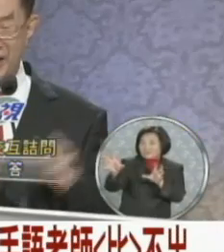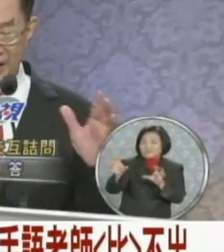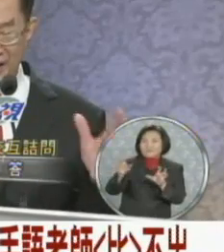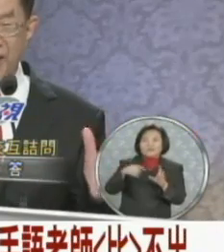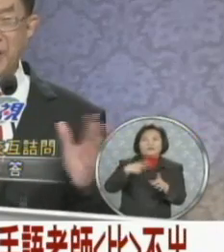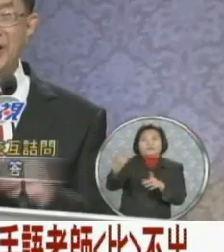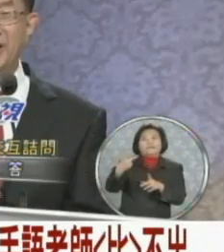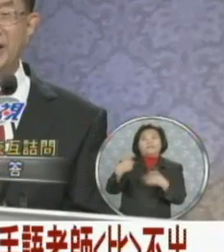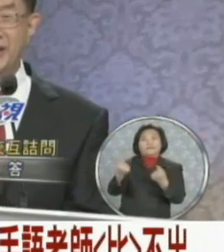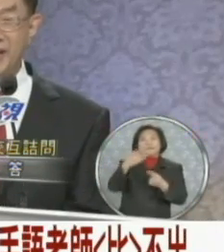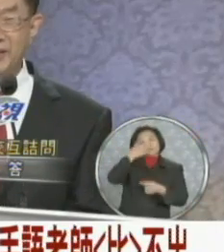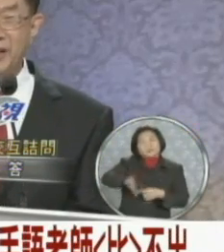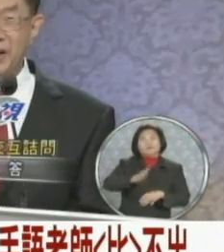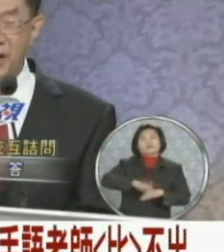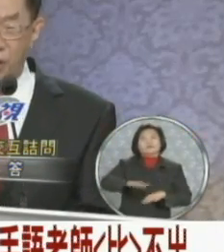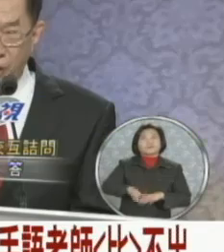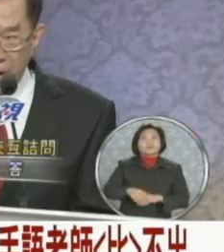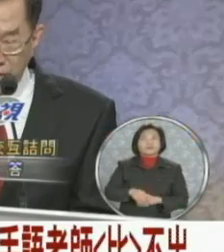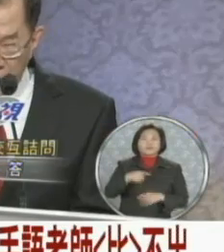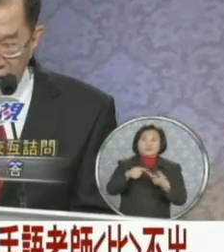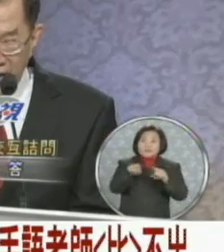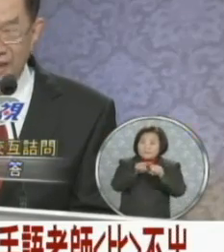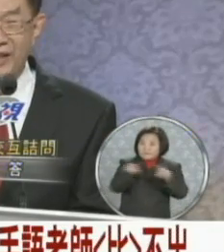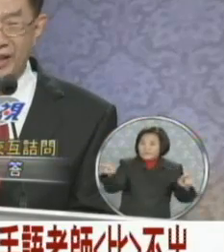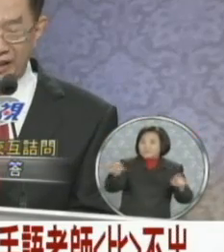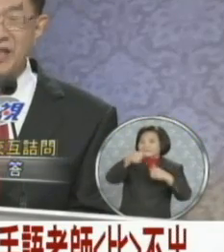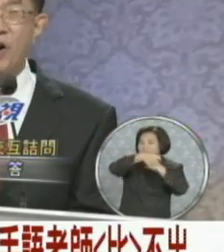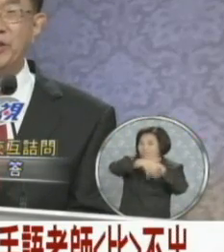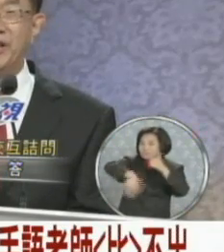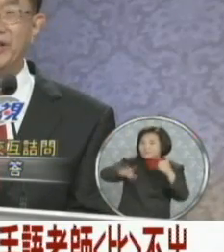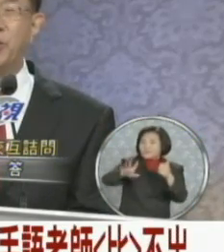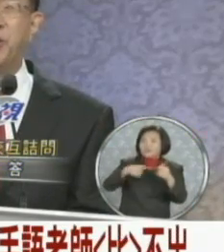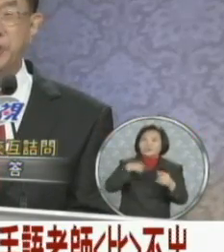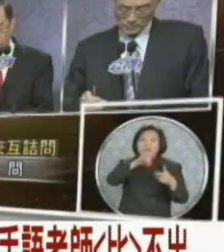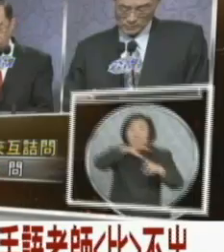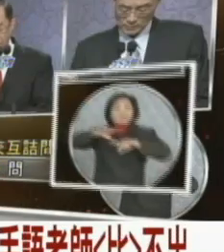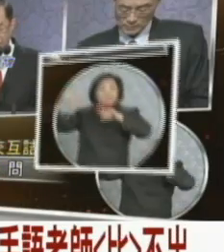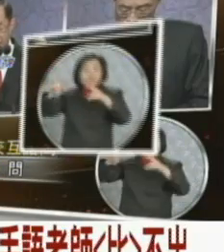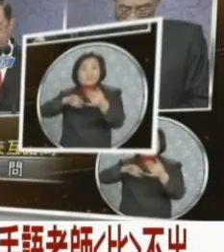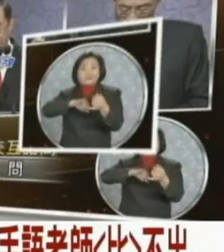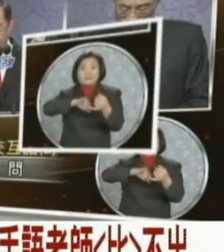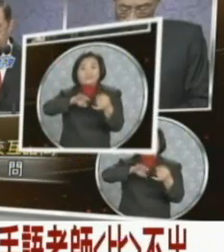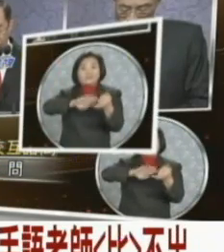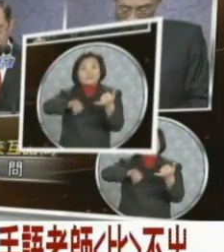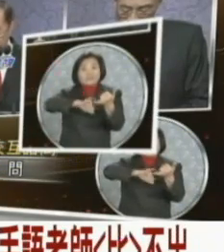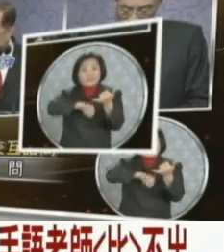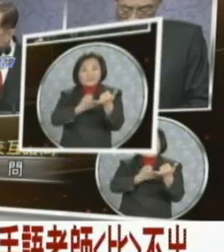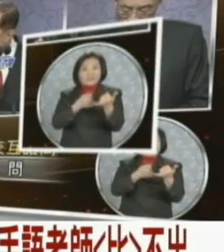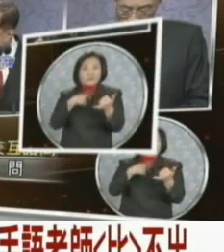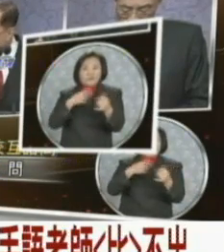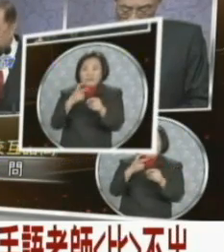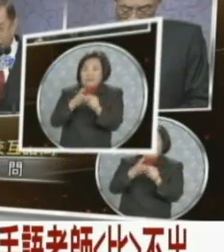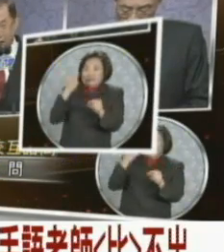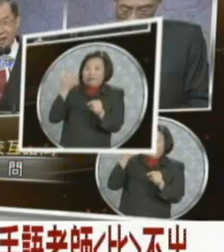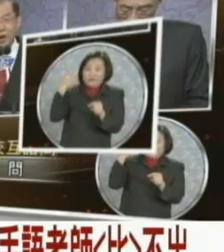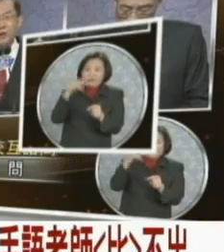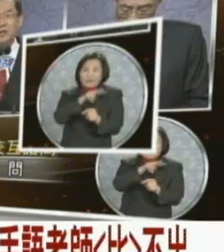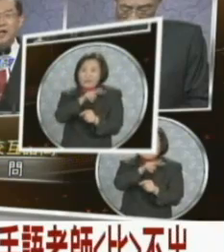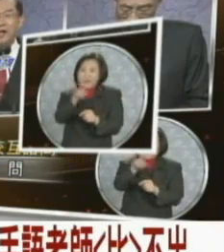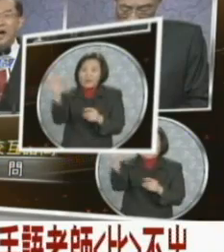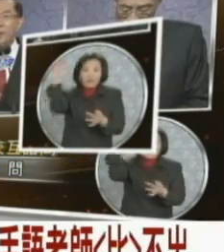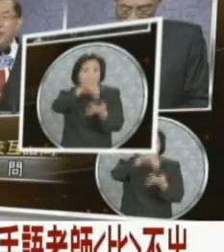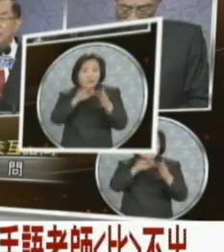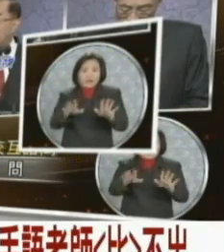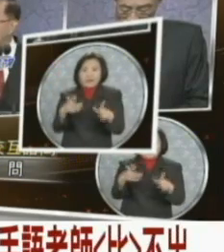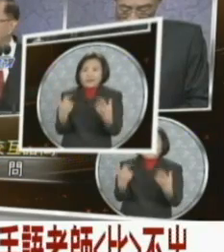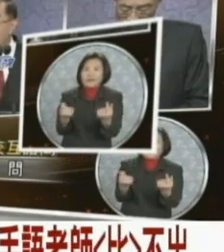的有限时间之内能够有好表现她甚至还特别的集训练习不过在辩论当天话说得太快这字常常